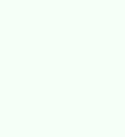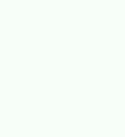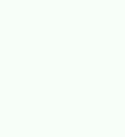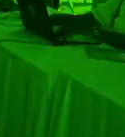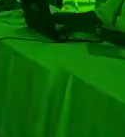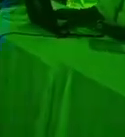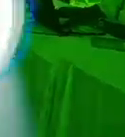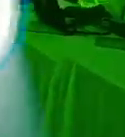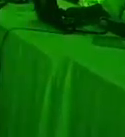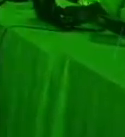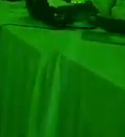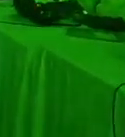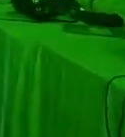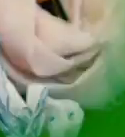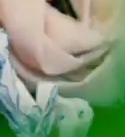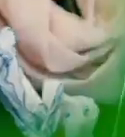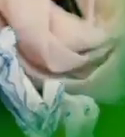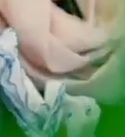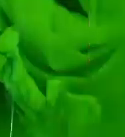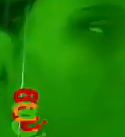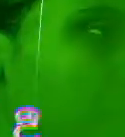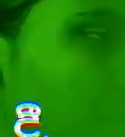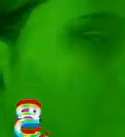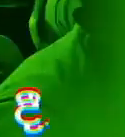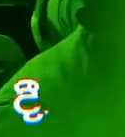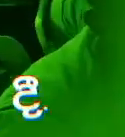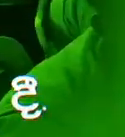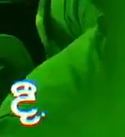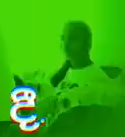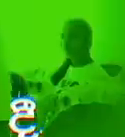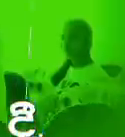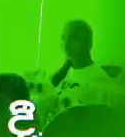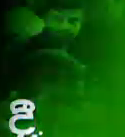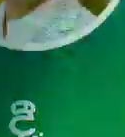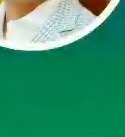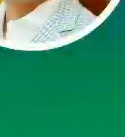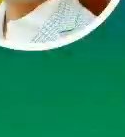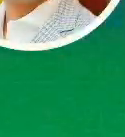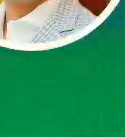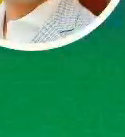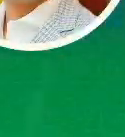the web news. Jayagamu Sri Lanka June 7 saha 8 Mackays kridanganeyedi.